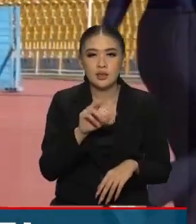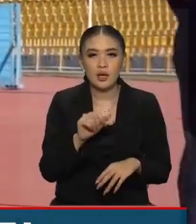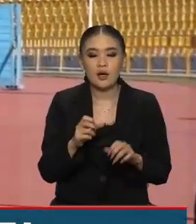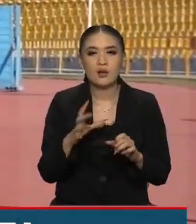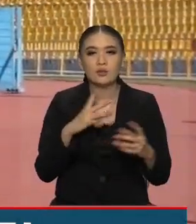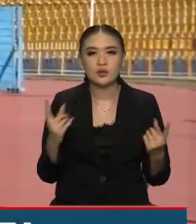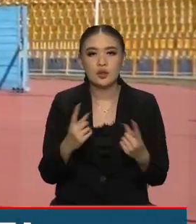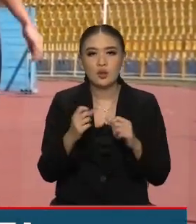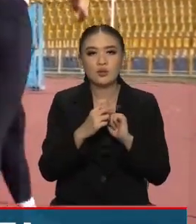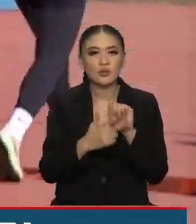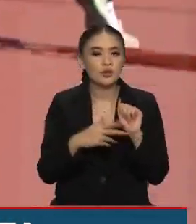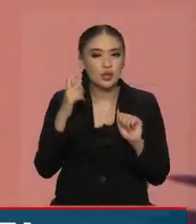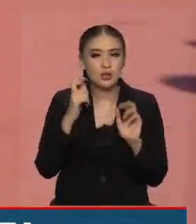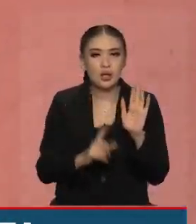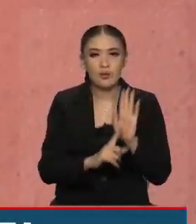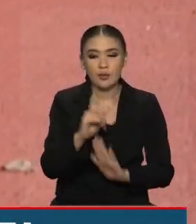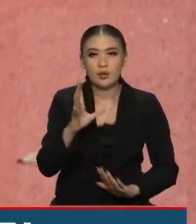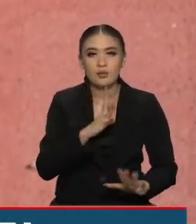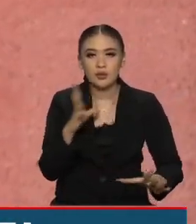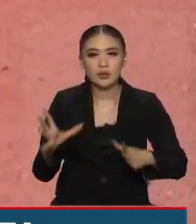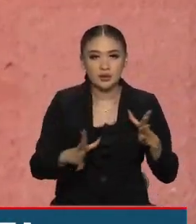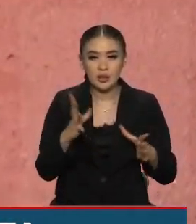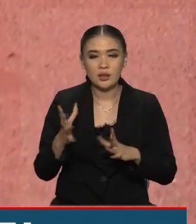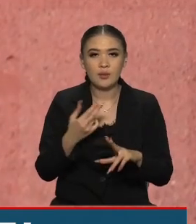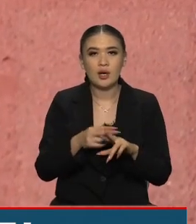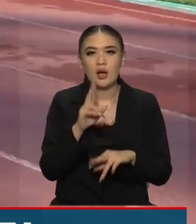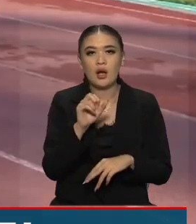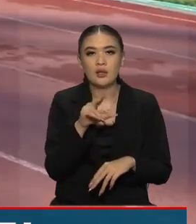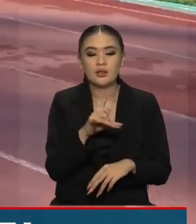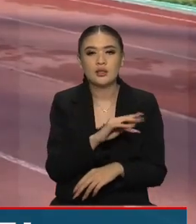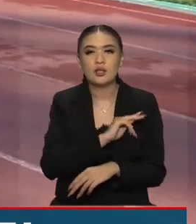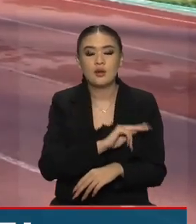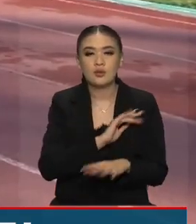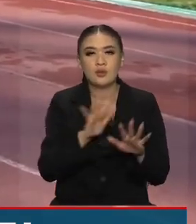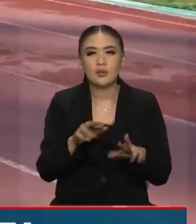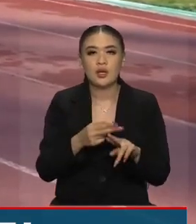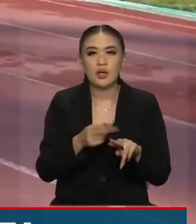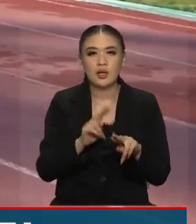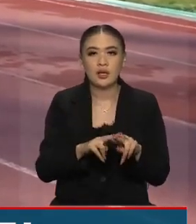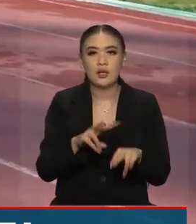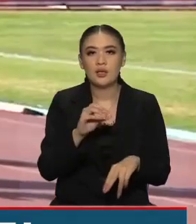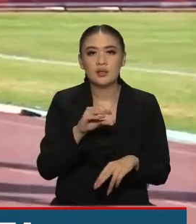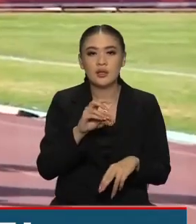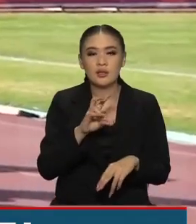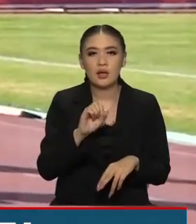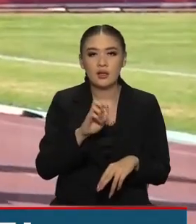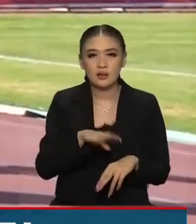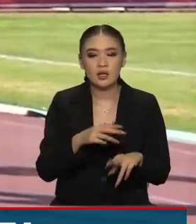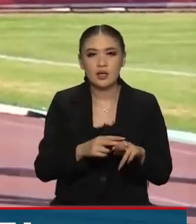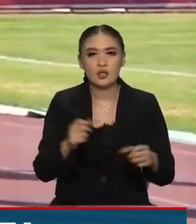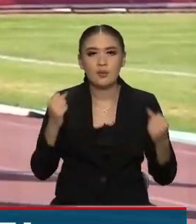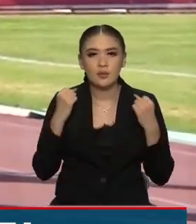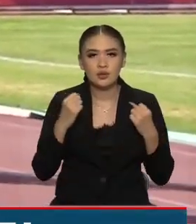бастап шұғылданған. Қазір төтенше жағдайлар департаментінің кадр бөлімінде жұмыс істейді. Аға лейтенант ерлермен иықтіресе жаттығу